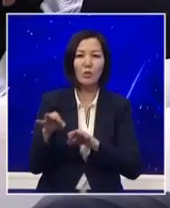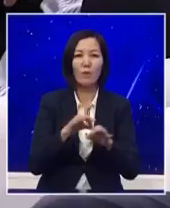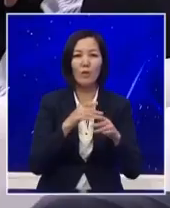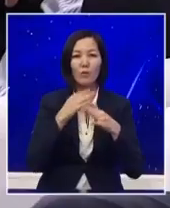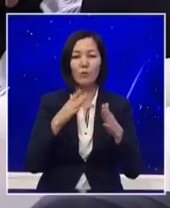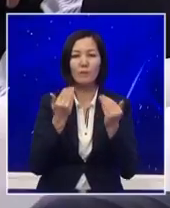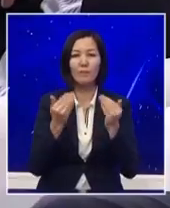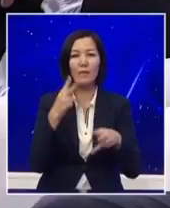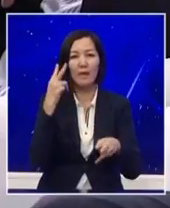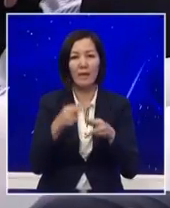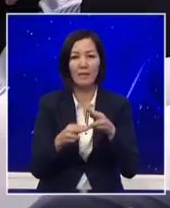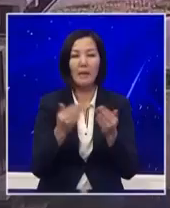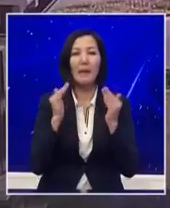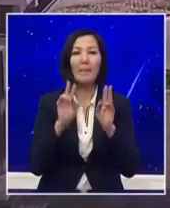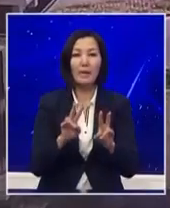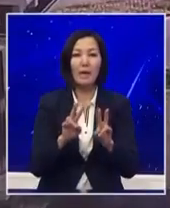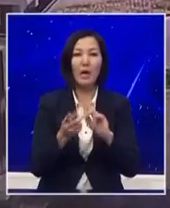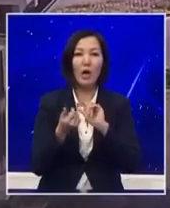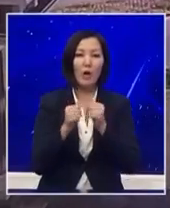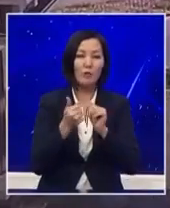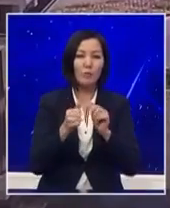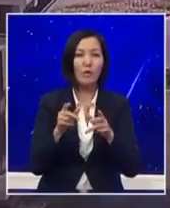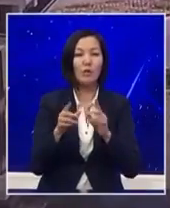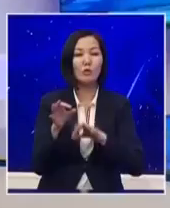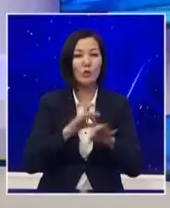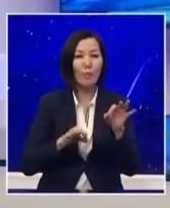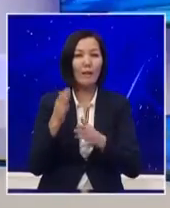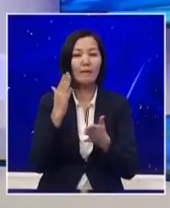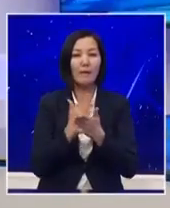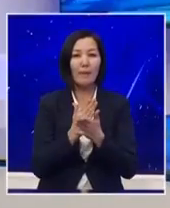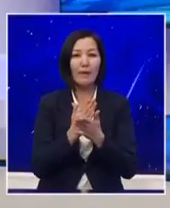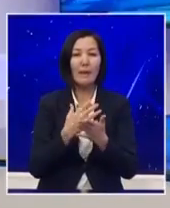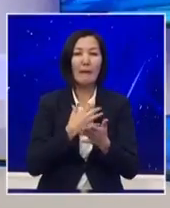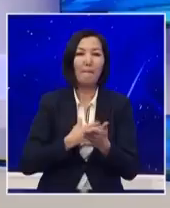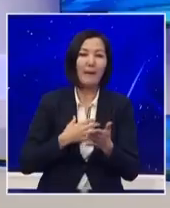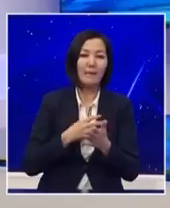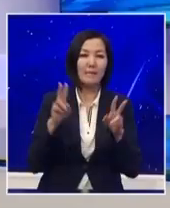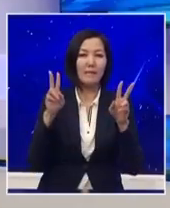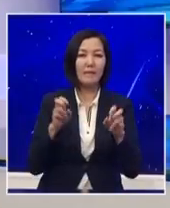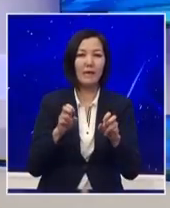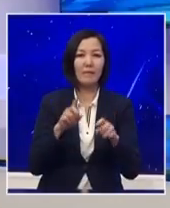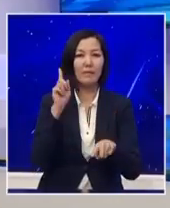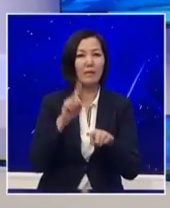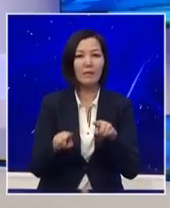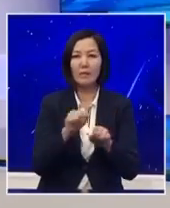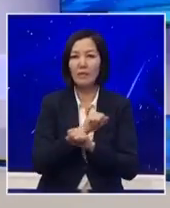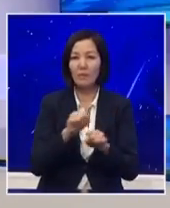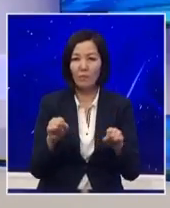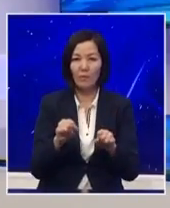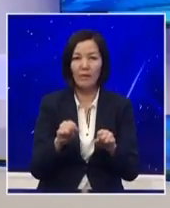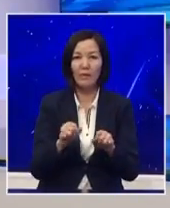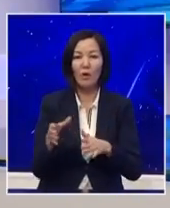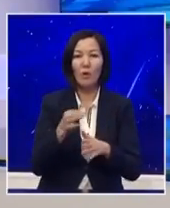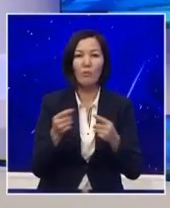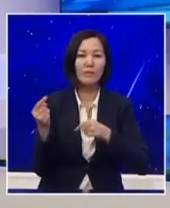бөлігі биыл аяқталады, бірақ ауыспалы жобалар да бар. Мұндай маңызды мәселеде асығыстық танытпау керек дейді